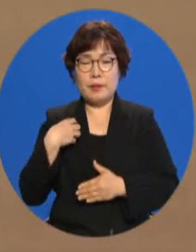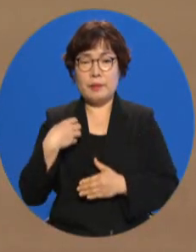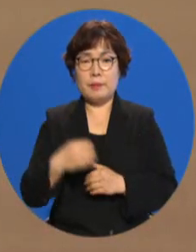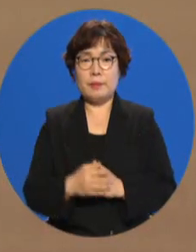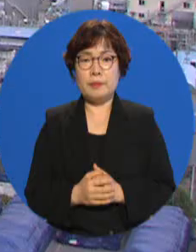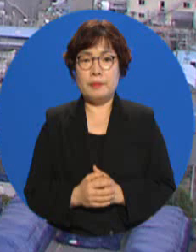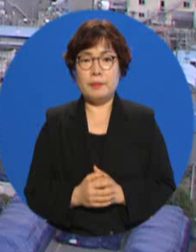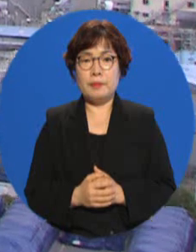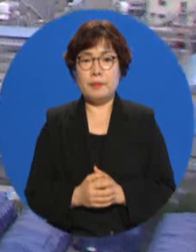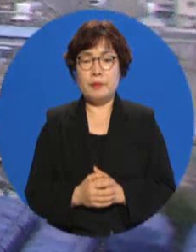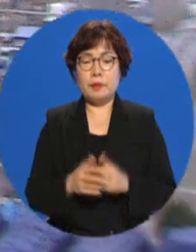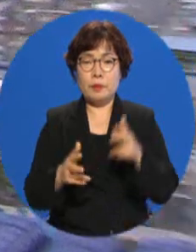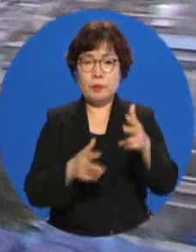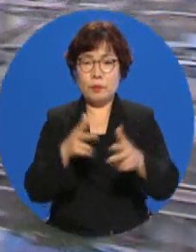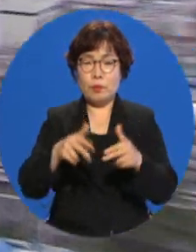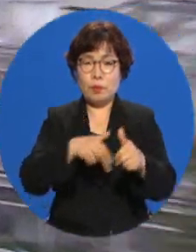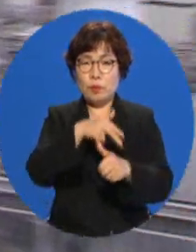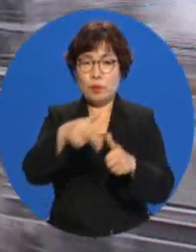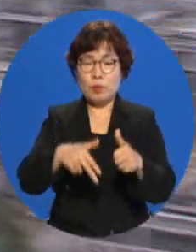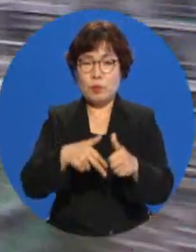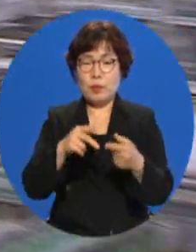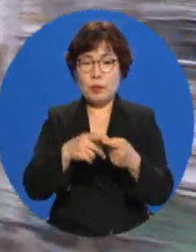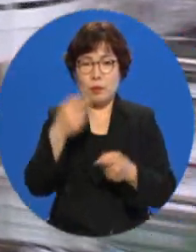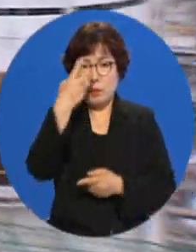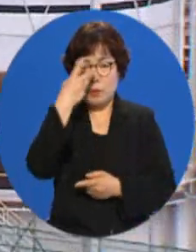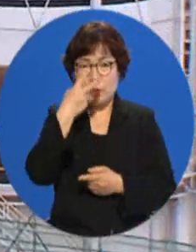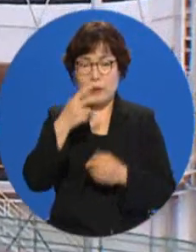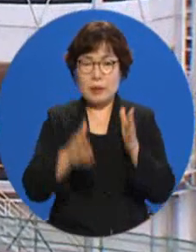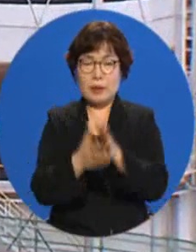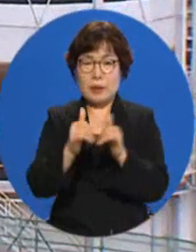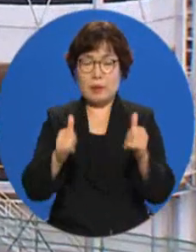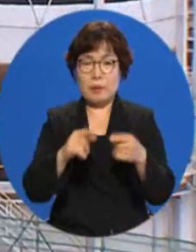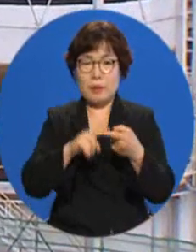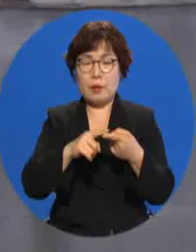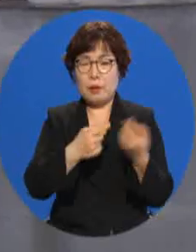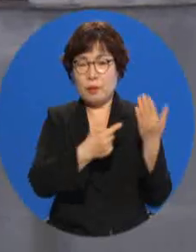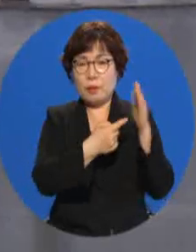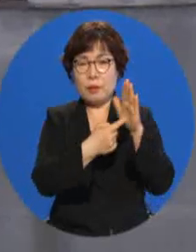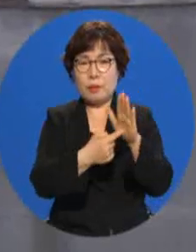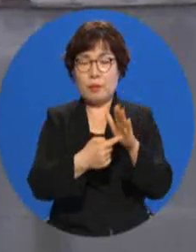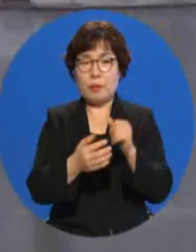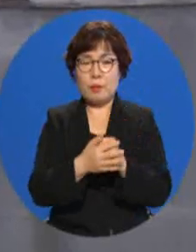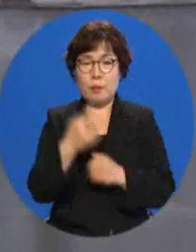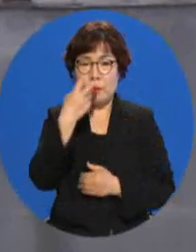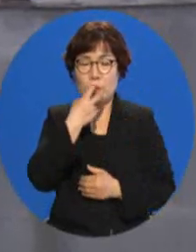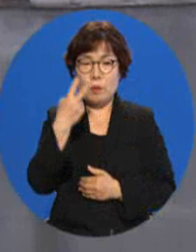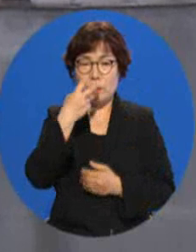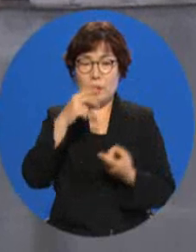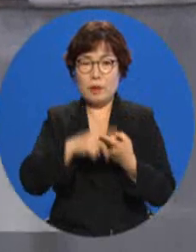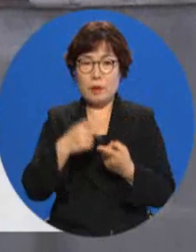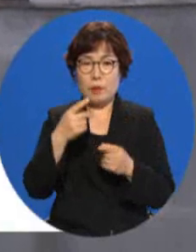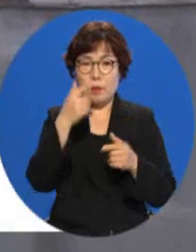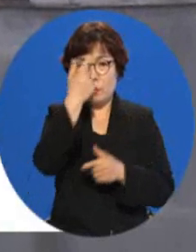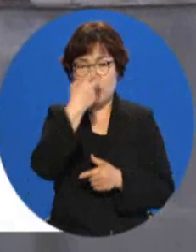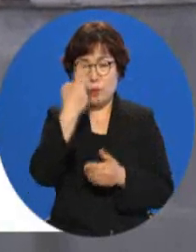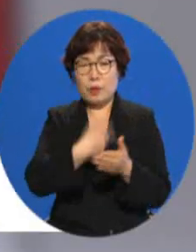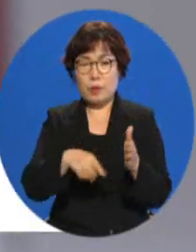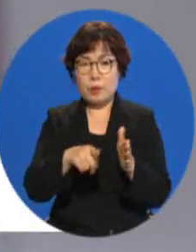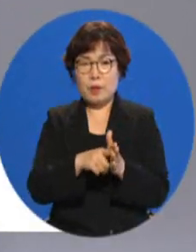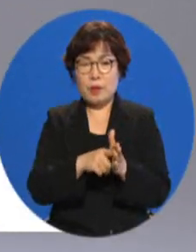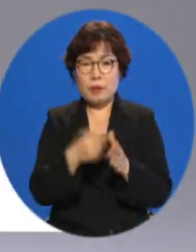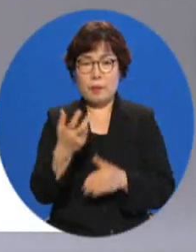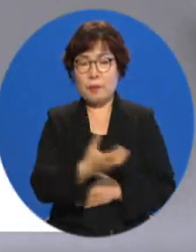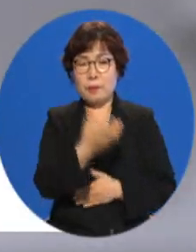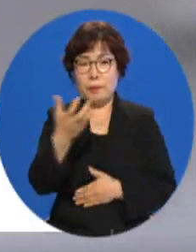밝혔습니다. 또 주요 배출시설 등을 주민과 시민단체에 공개하는 한편 대기오염물질을 실시간으로 확인할 수 있는